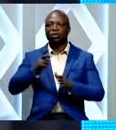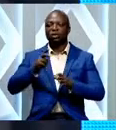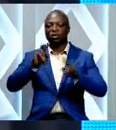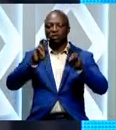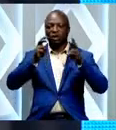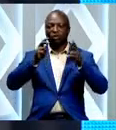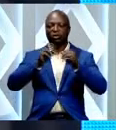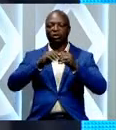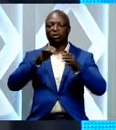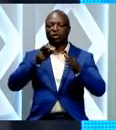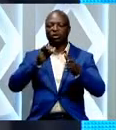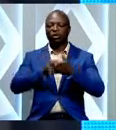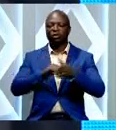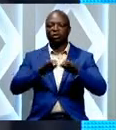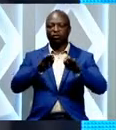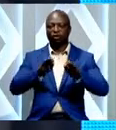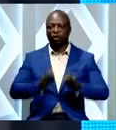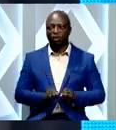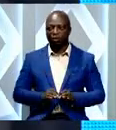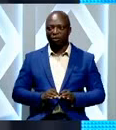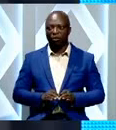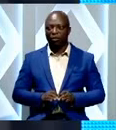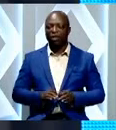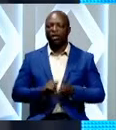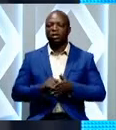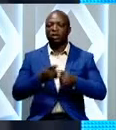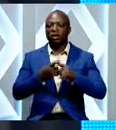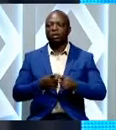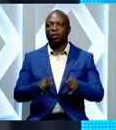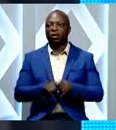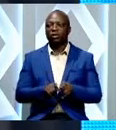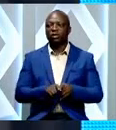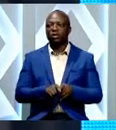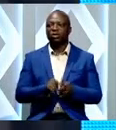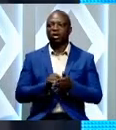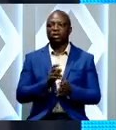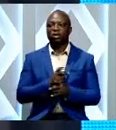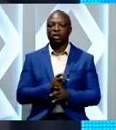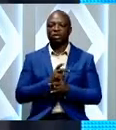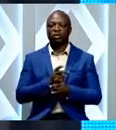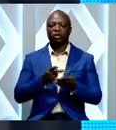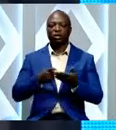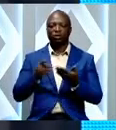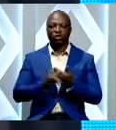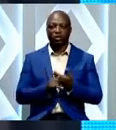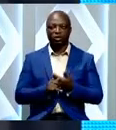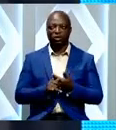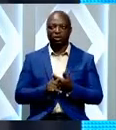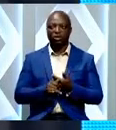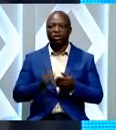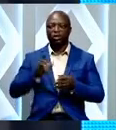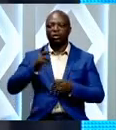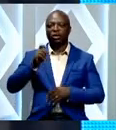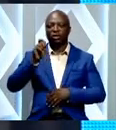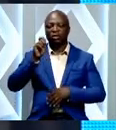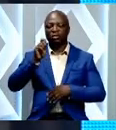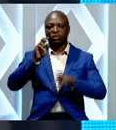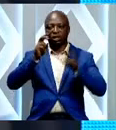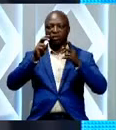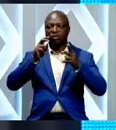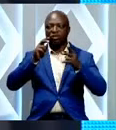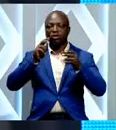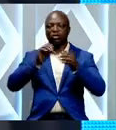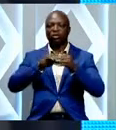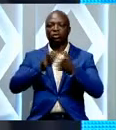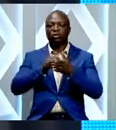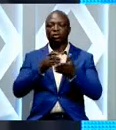de ce forum. Elle dépend aussi de la standardisation des projets. C'est le troisième thème du forum « Be